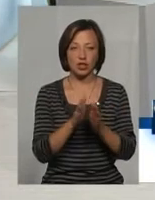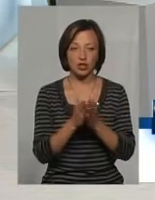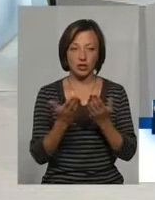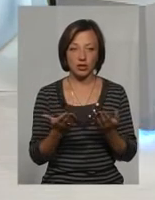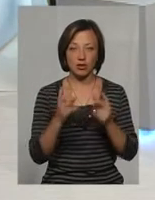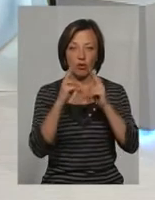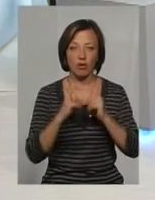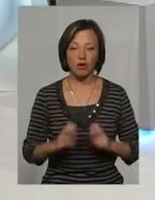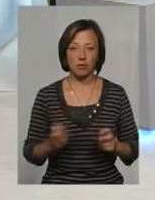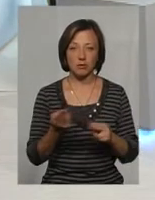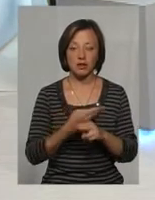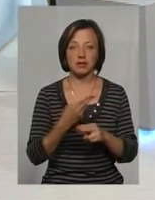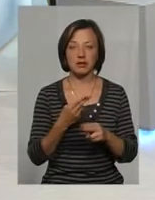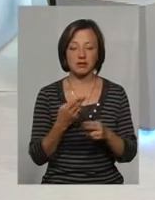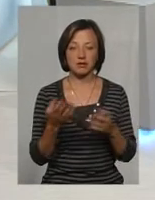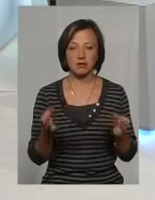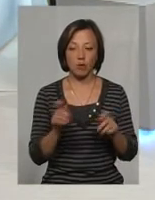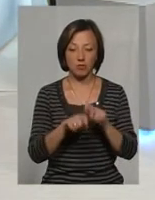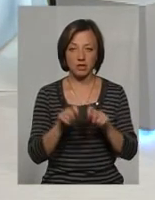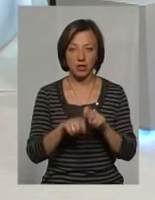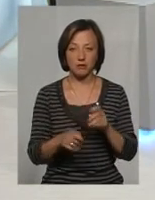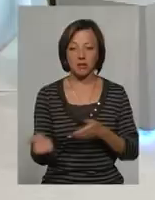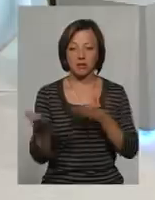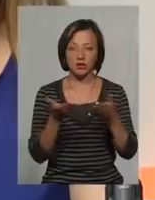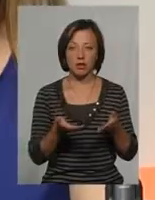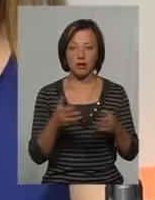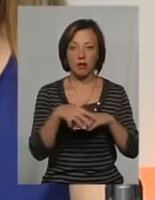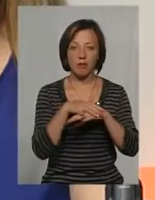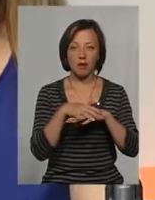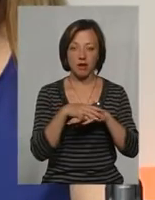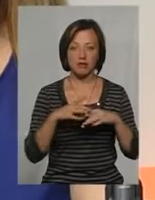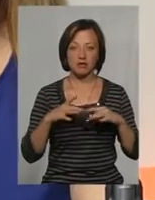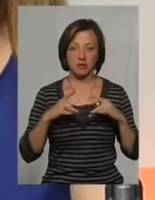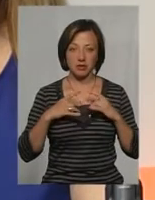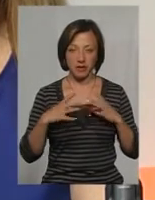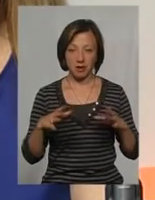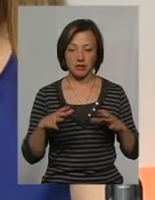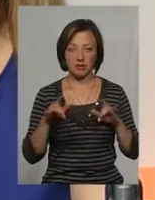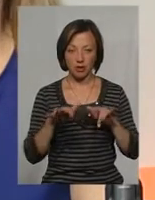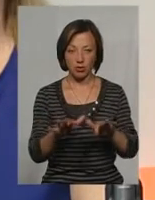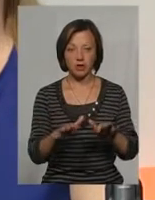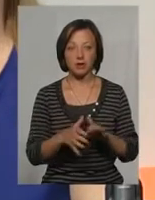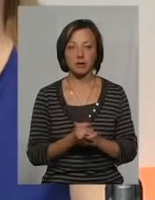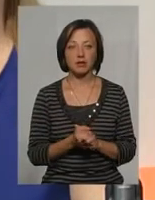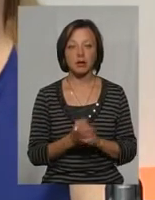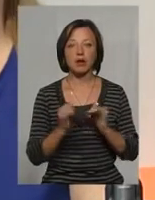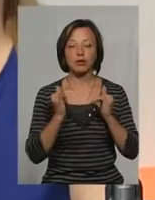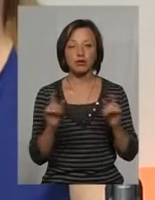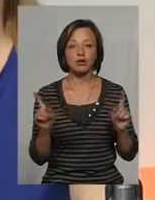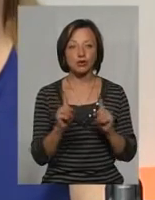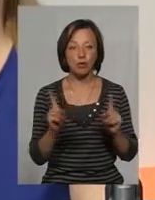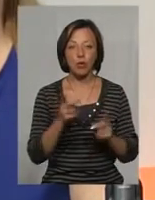без медичних книжок, без обстеження, приглашаються на масові ці заклади, заходи для того,